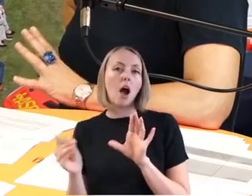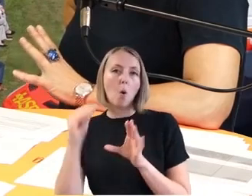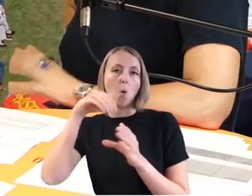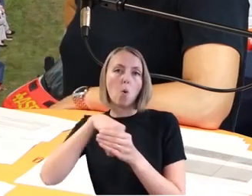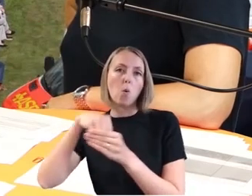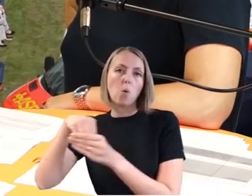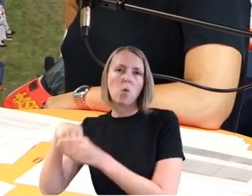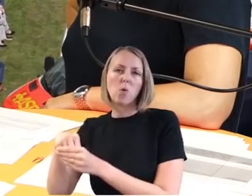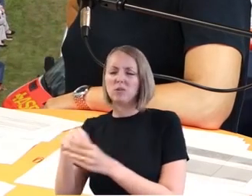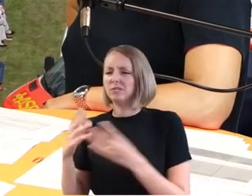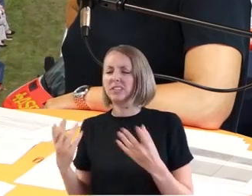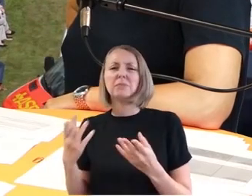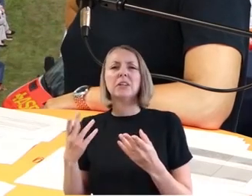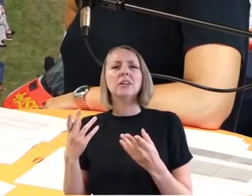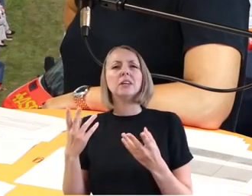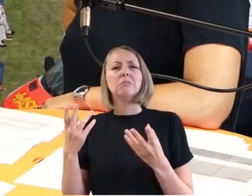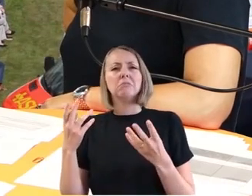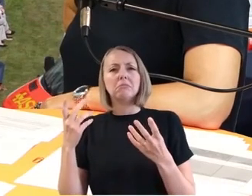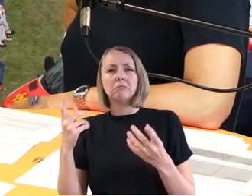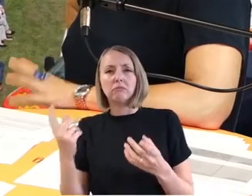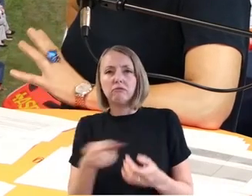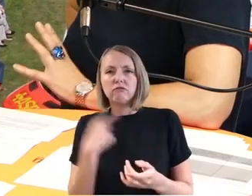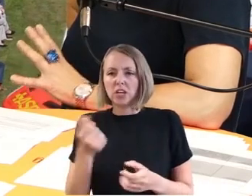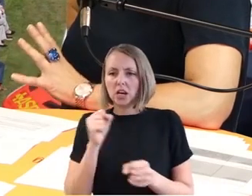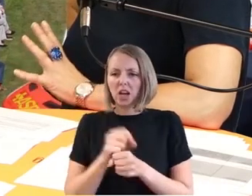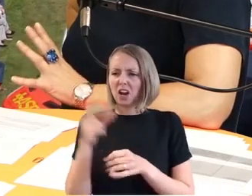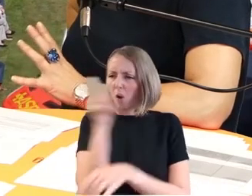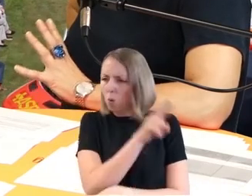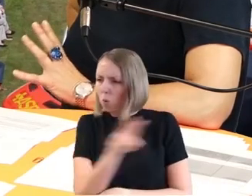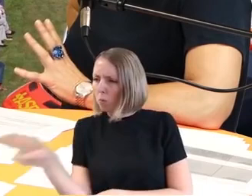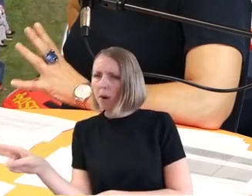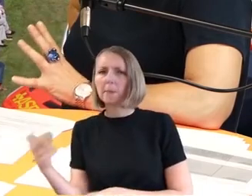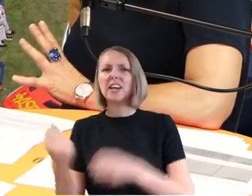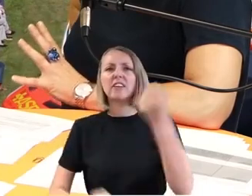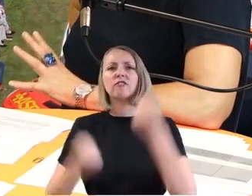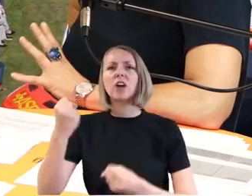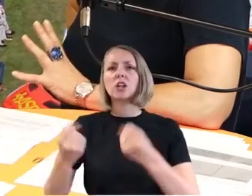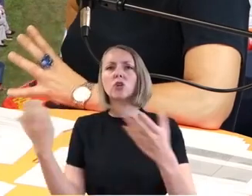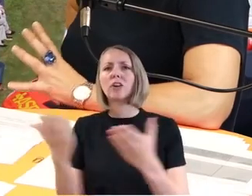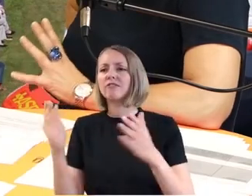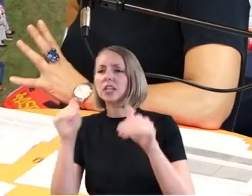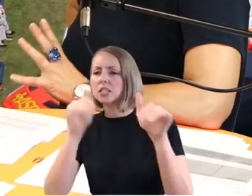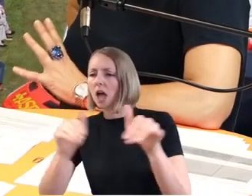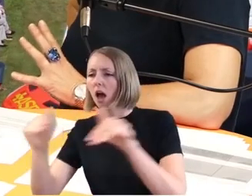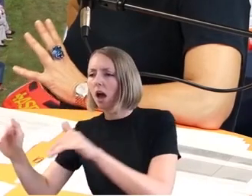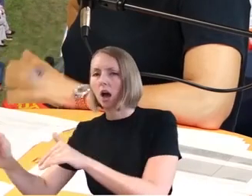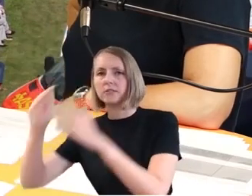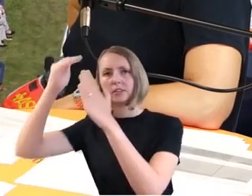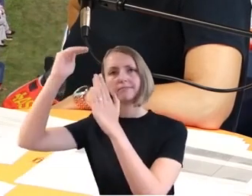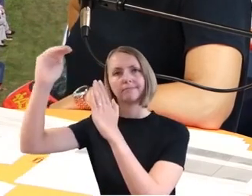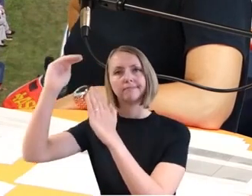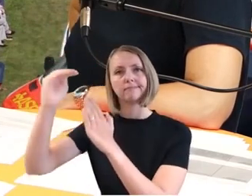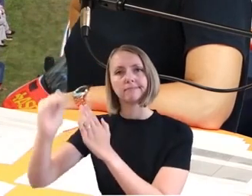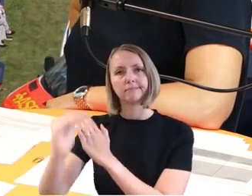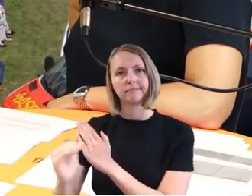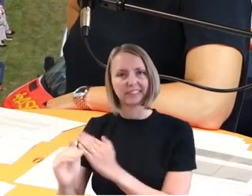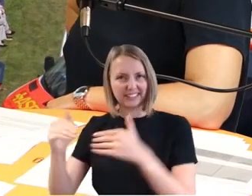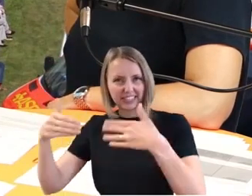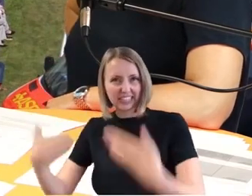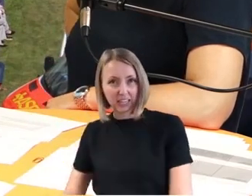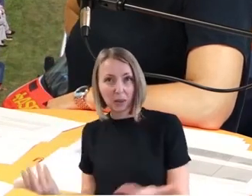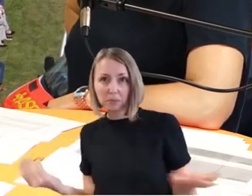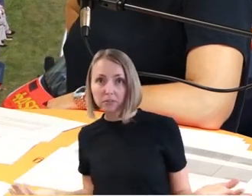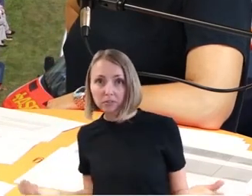kann man irgendwo auch einen Überblick bekommen, welche Fahrzeuge alle zu diesem also Ausstattungs- und Beschaffungskonzept des